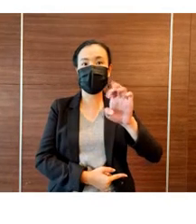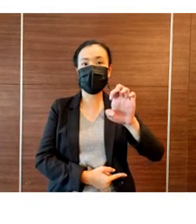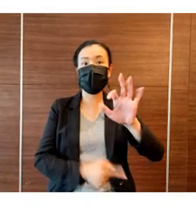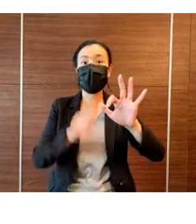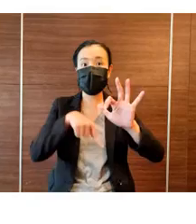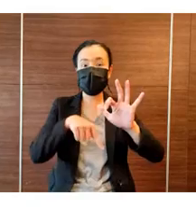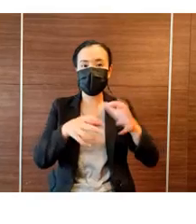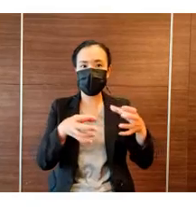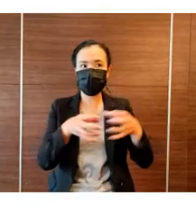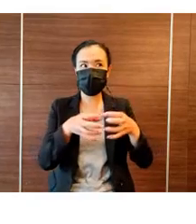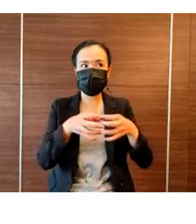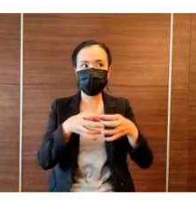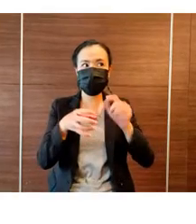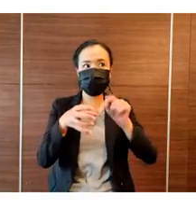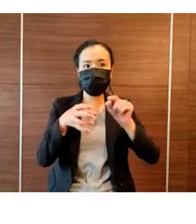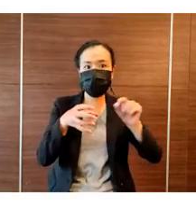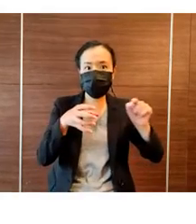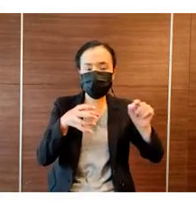กลุ่ม